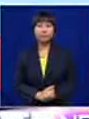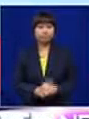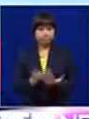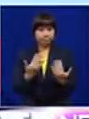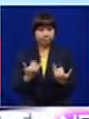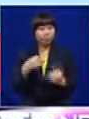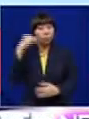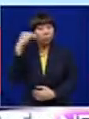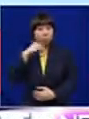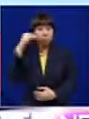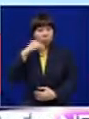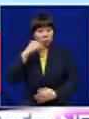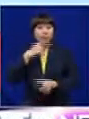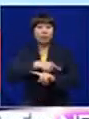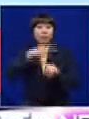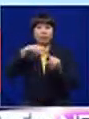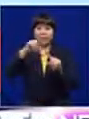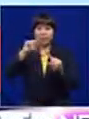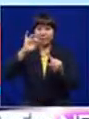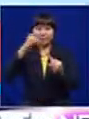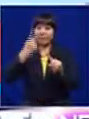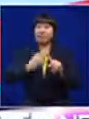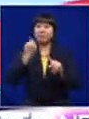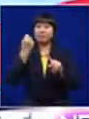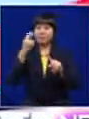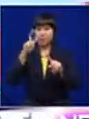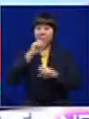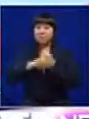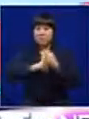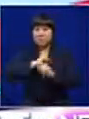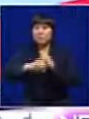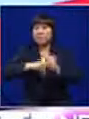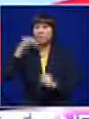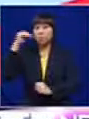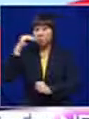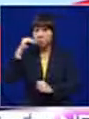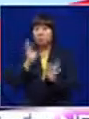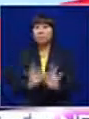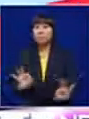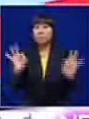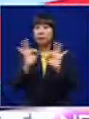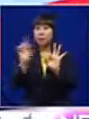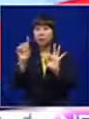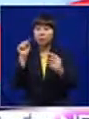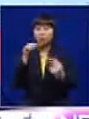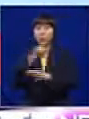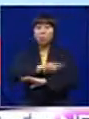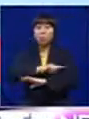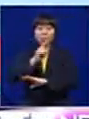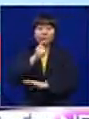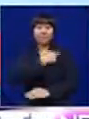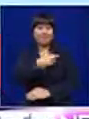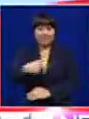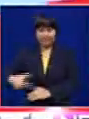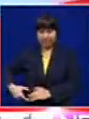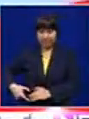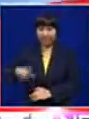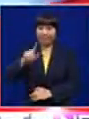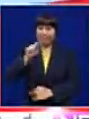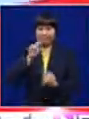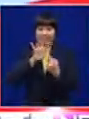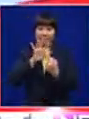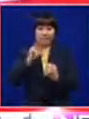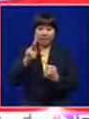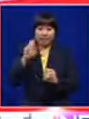คุณผู้ชมคะในทุกๆวันที่28ธันวาคมของทุกปีก็ถือว่าเป็นวันสำคัญวันหนึ่งนะคะเพราะว่าเป็นวันสมเด็จพระเจ้าตากสินมหาราชค่ะหลายจังหวั